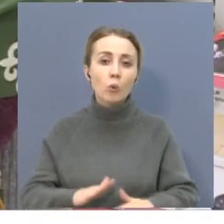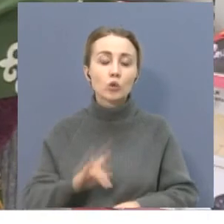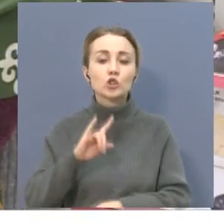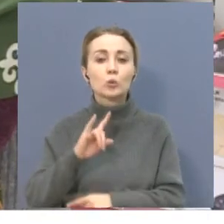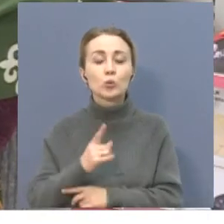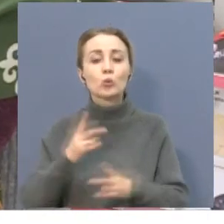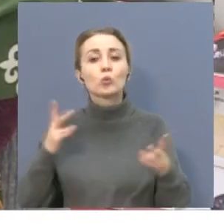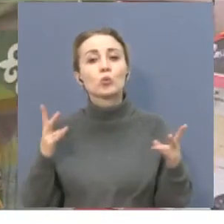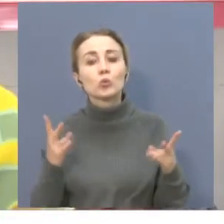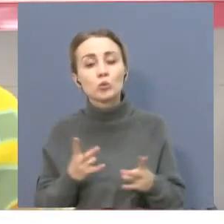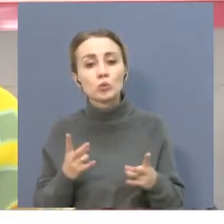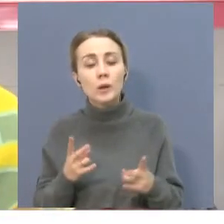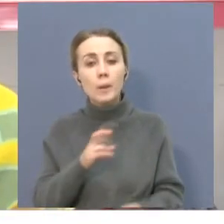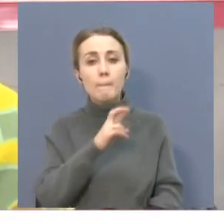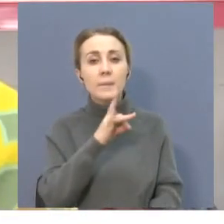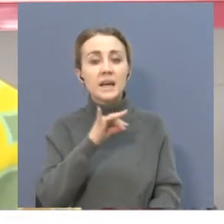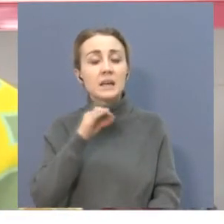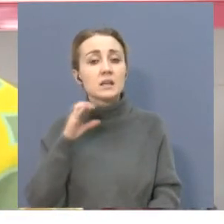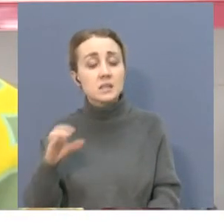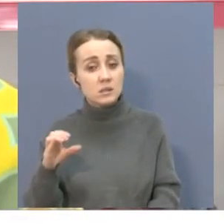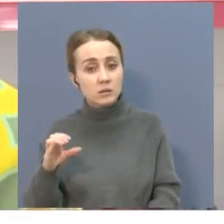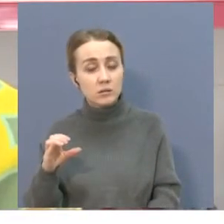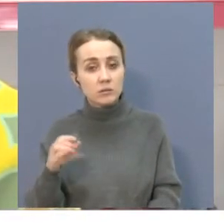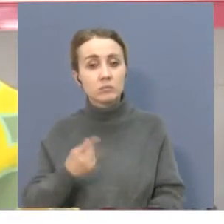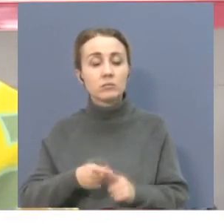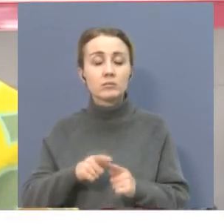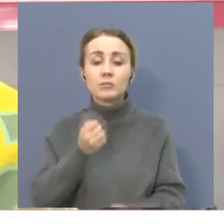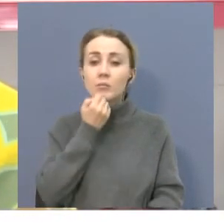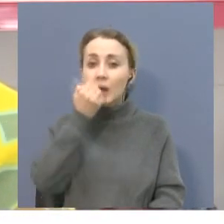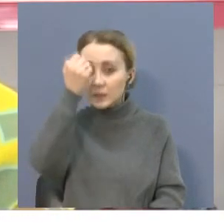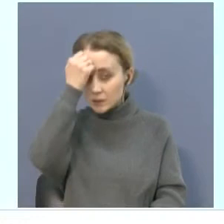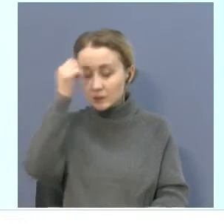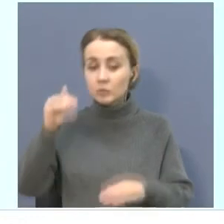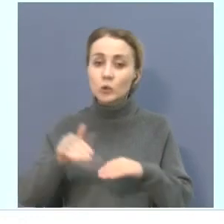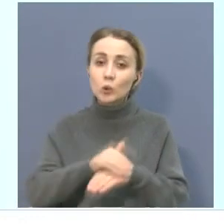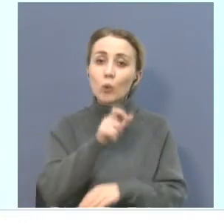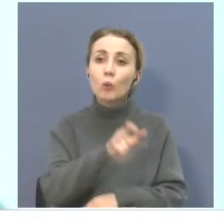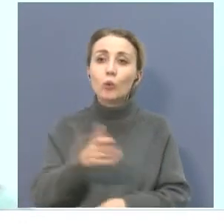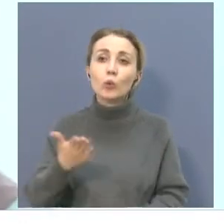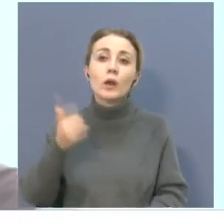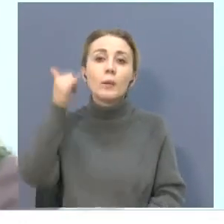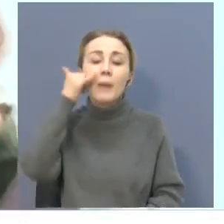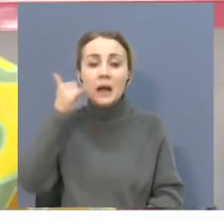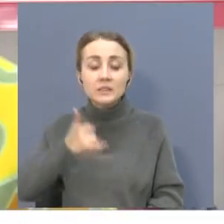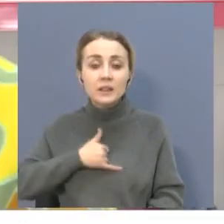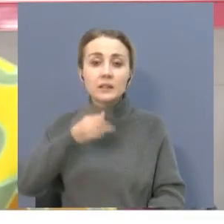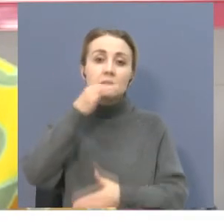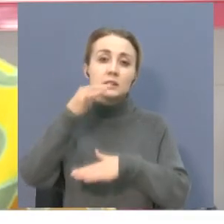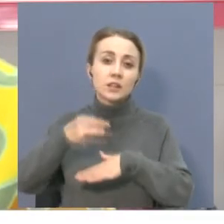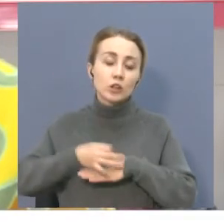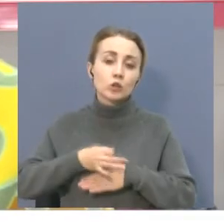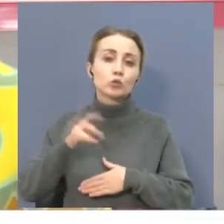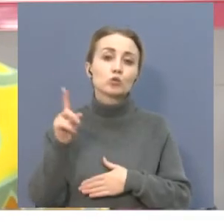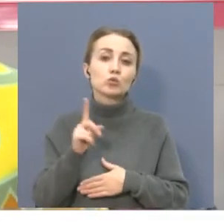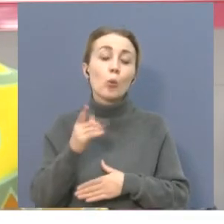Біресті бұл міне Россиядан, яғни алғыздым, 90 мың көлемінде тұр. Бұл жандарға